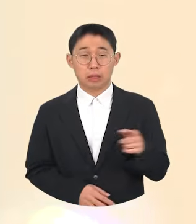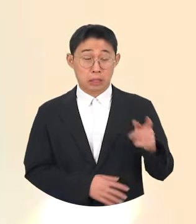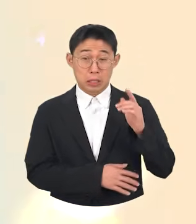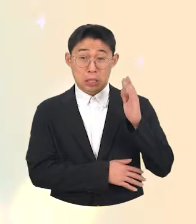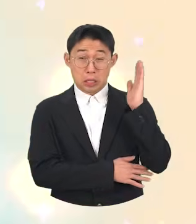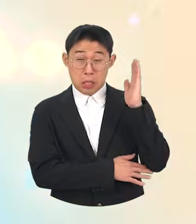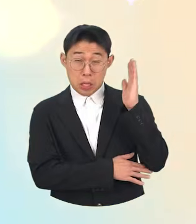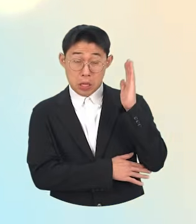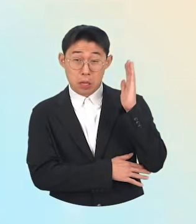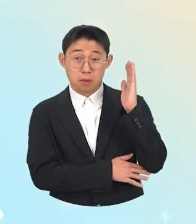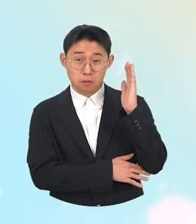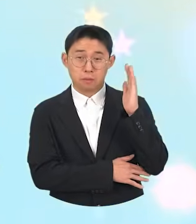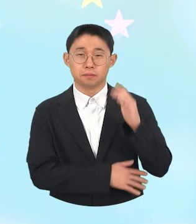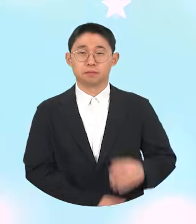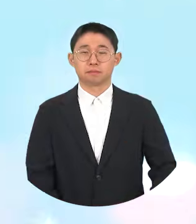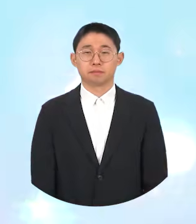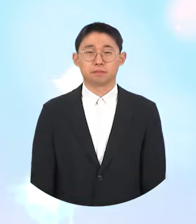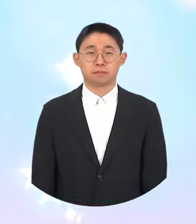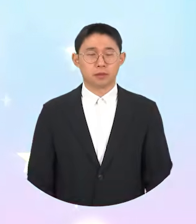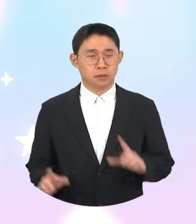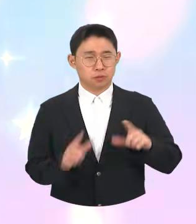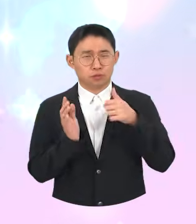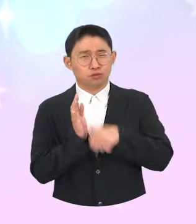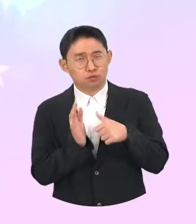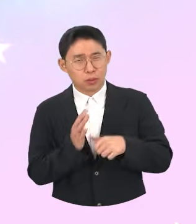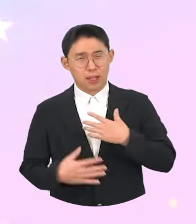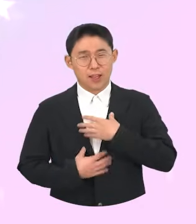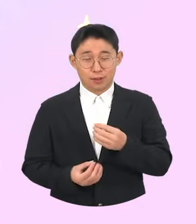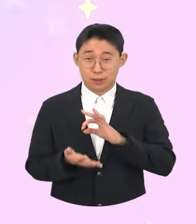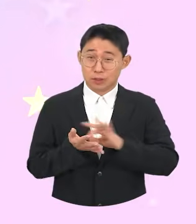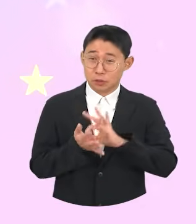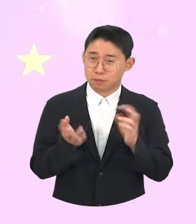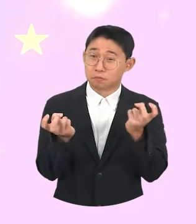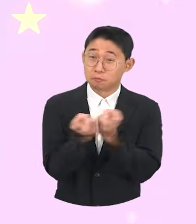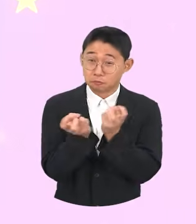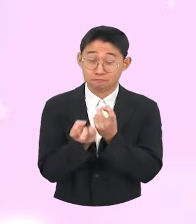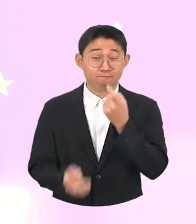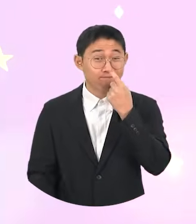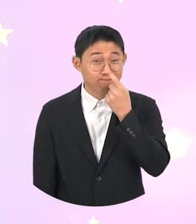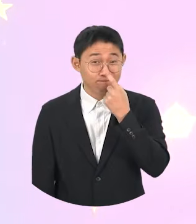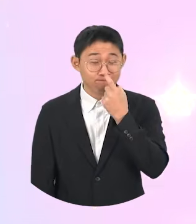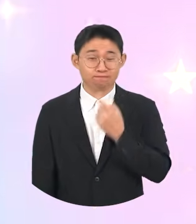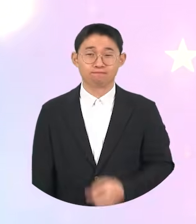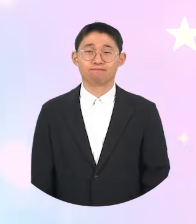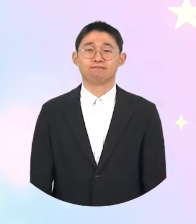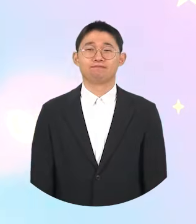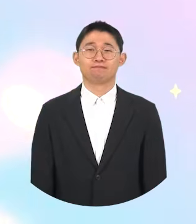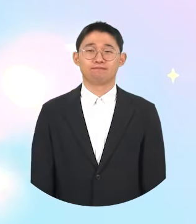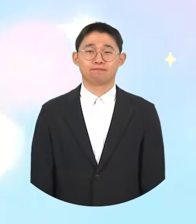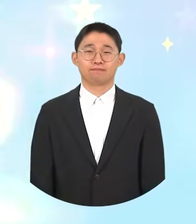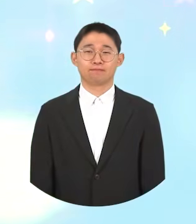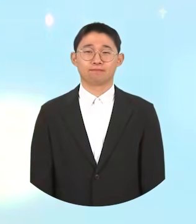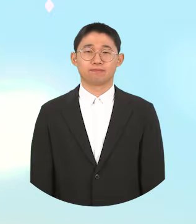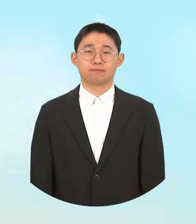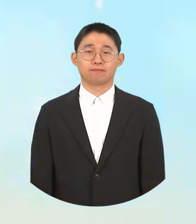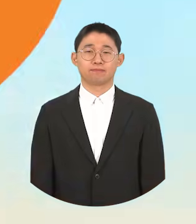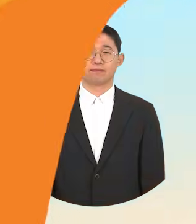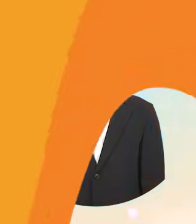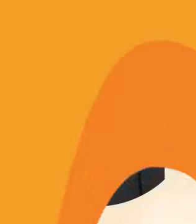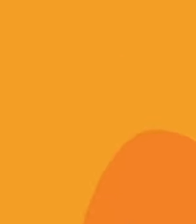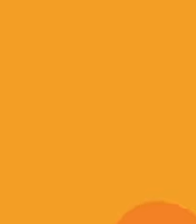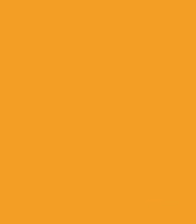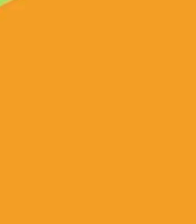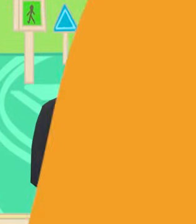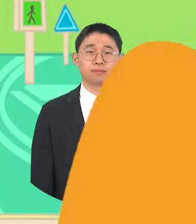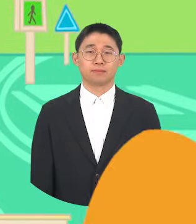그럼 지금부터 네이피의 이야기를 통해 생활용품을 안전하게 사용하는 방법을 알아볼까요?